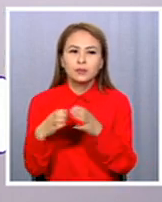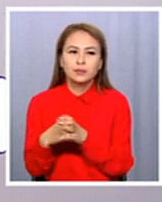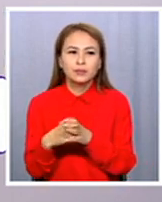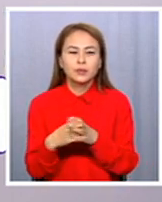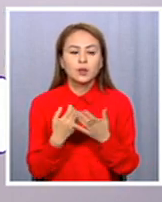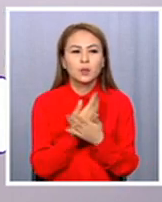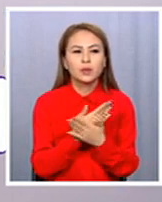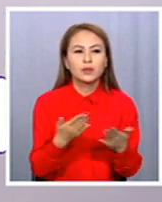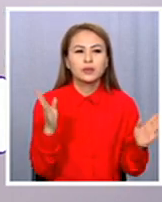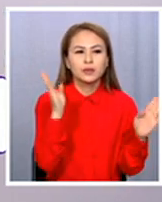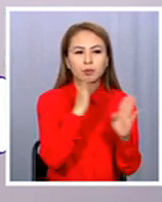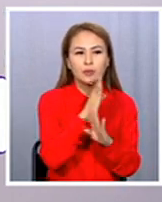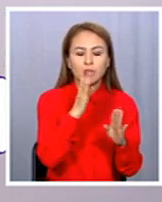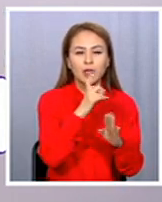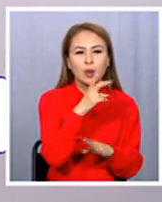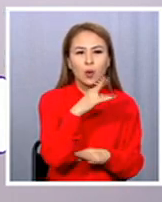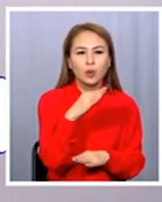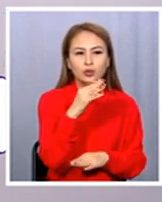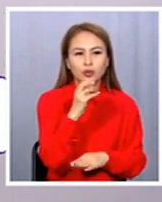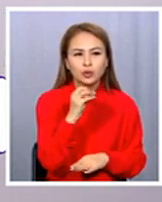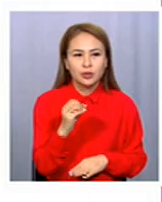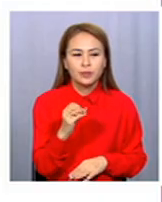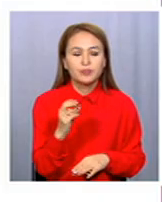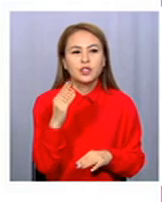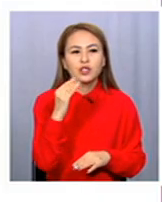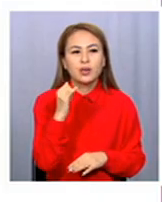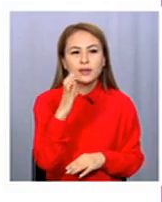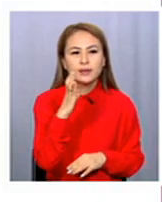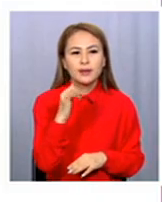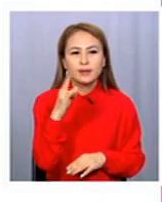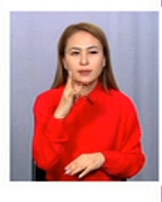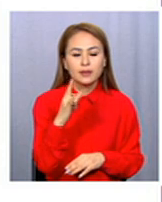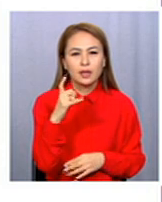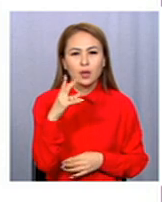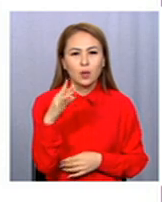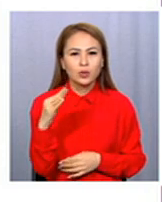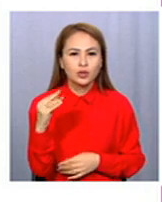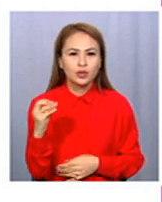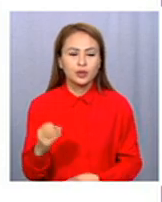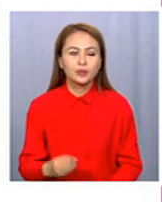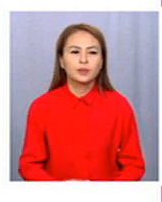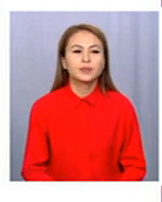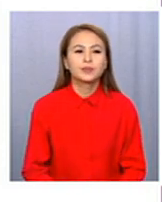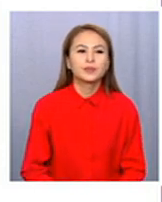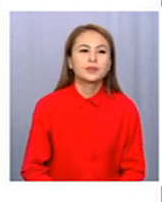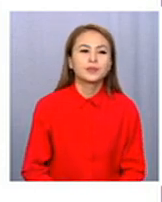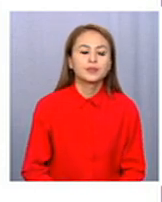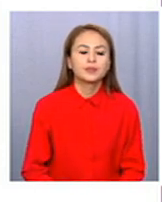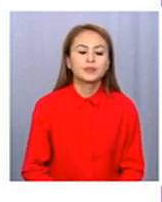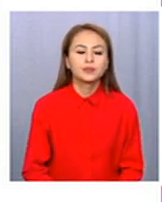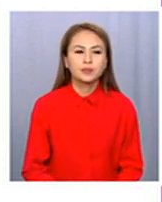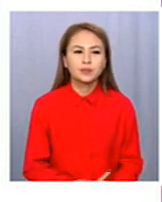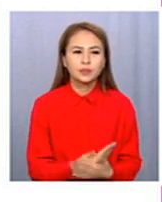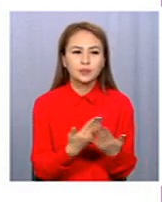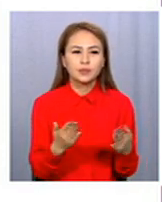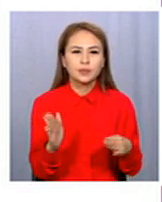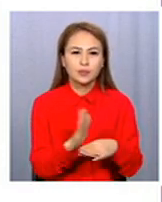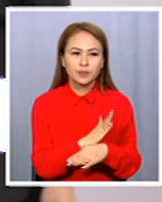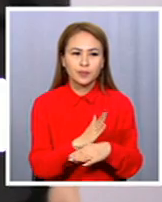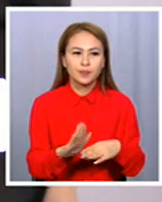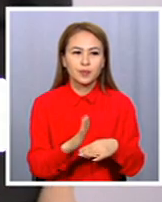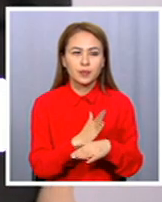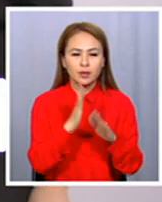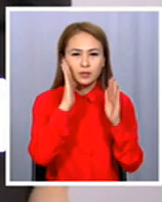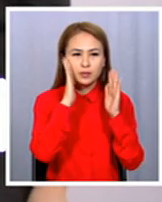Олар табиғи эко жүйелер және жасанды эко жүйелер. Ендеше оларға жеке-жеке